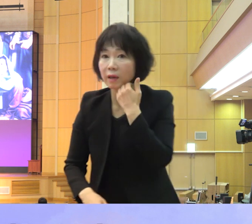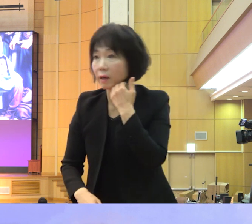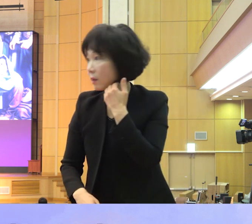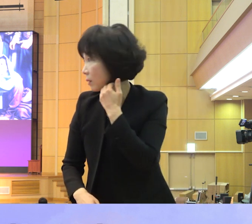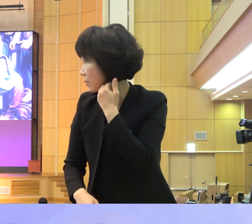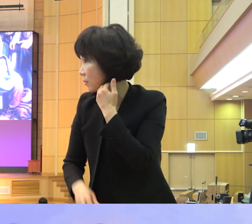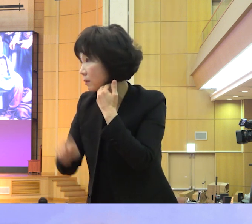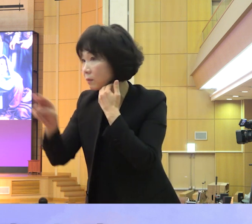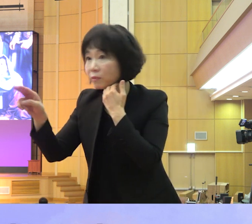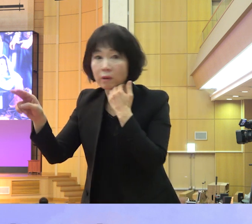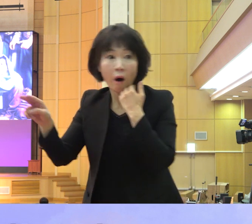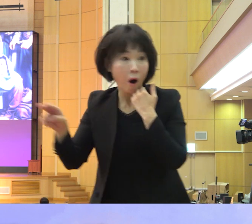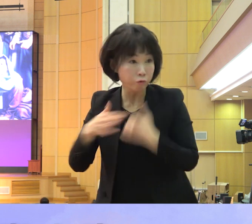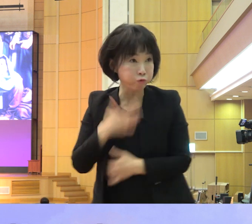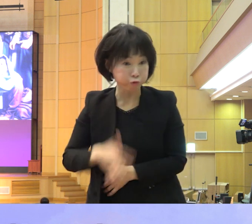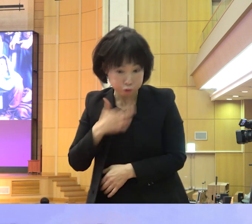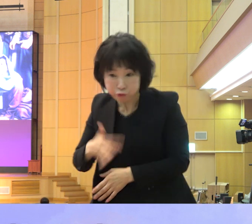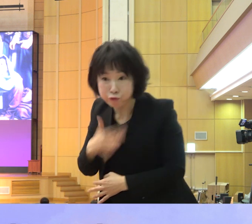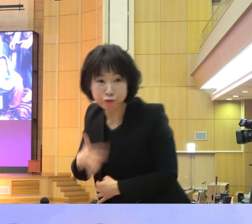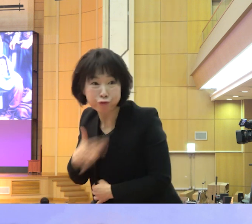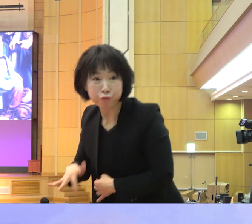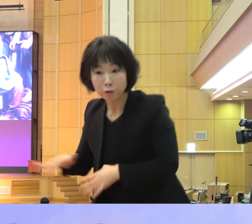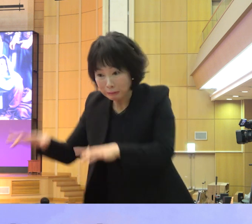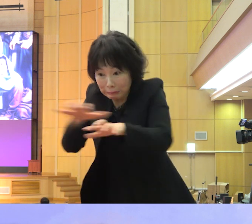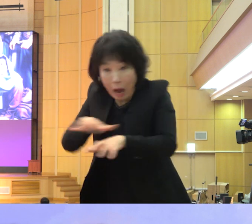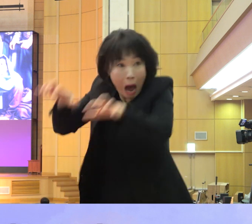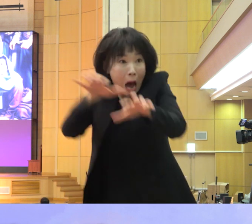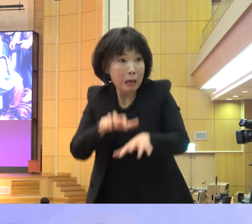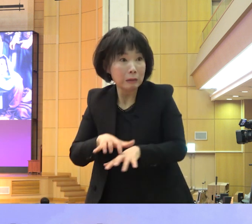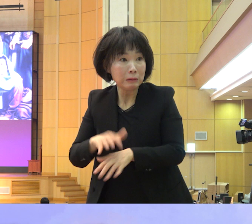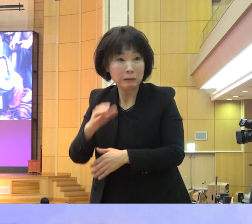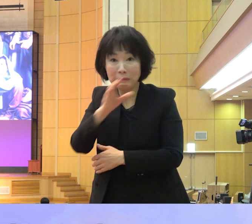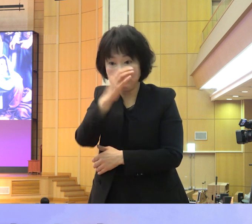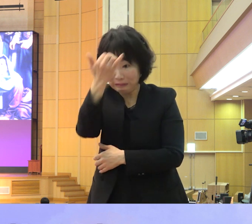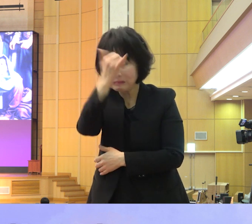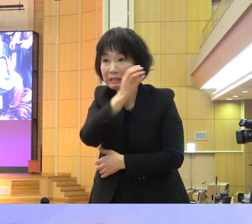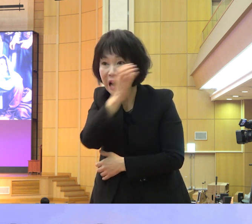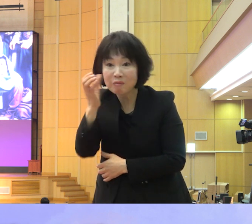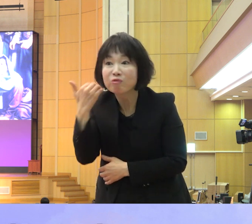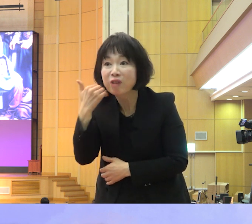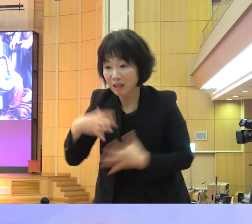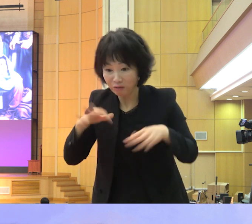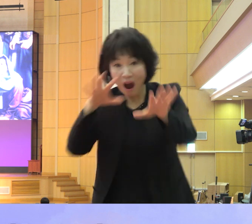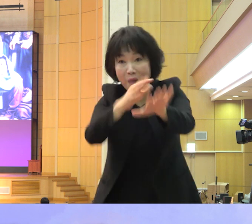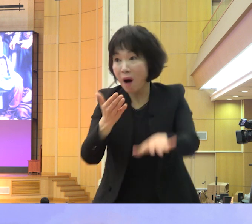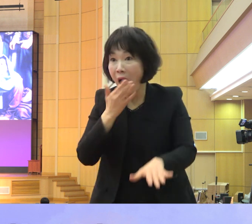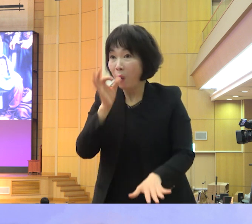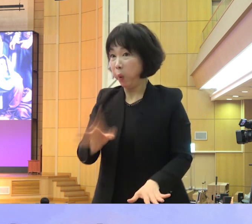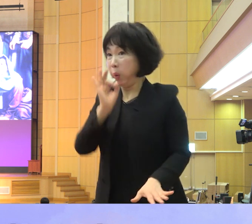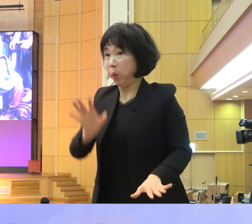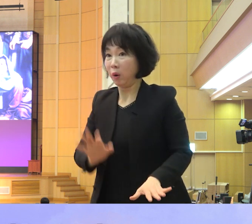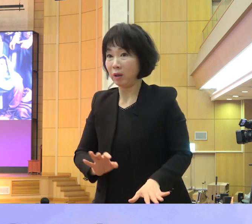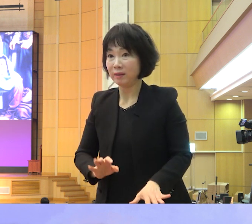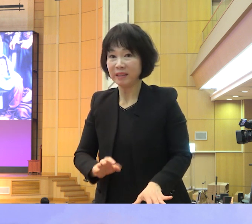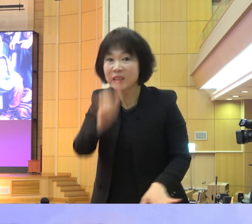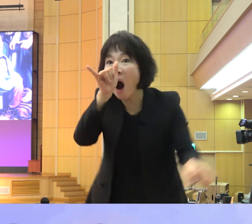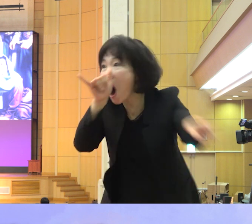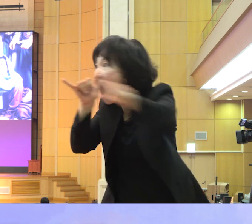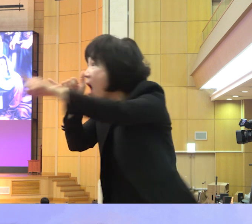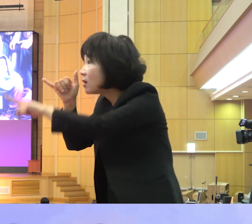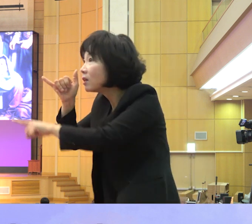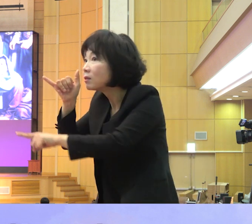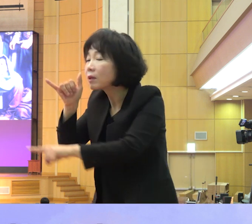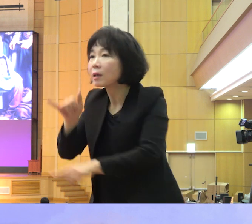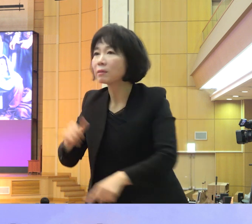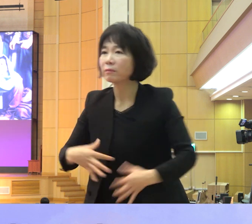그러니까 이 여인으로서는 야, 예수님의 옷에 손을 대면 안 되는데 감히 예수님 옷에 손을